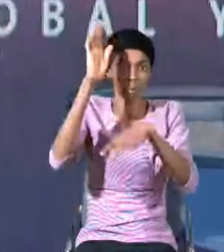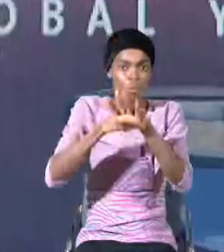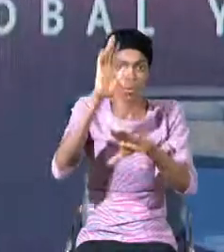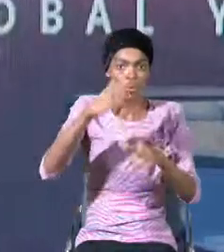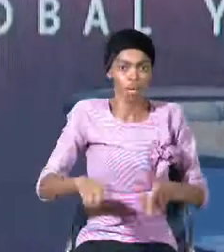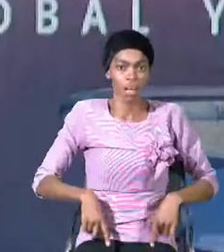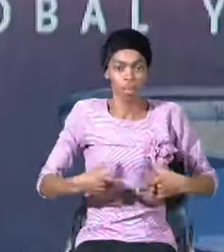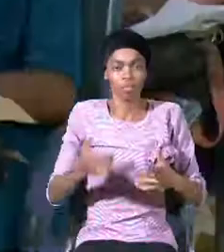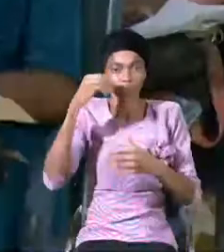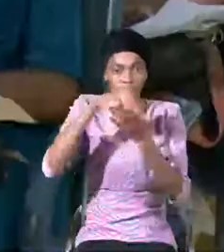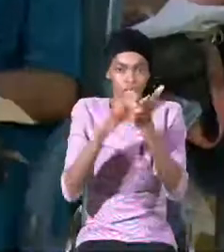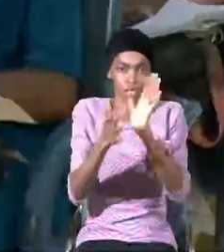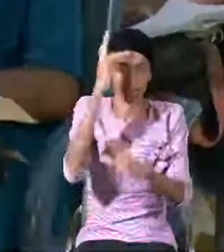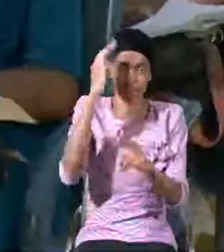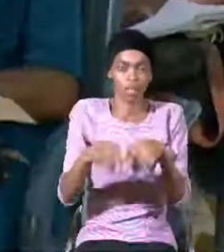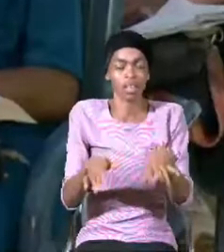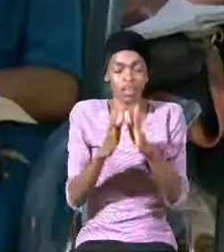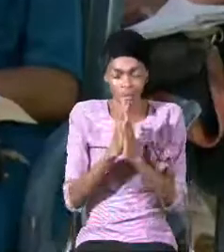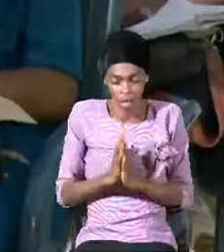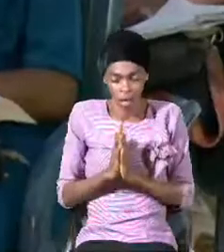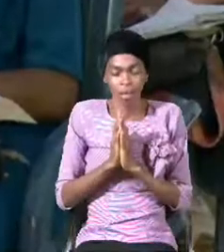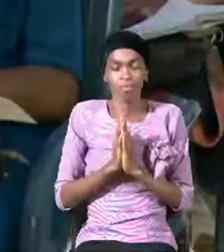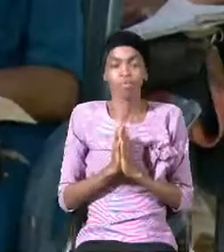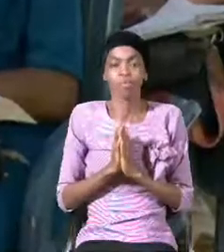ta vie au nom de Jésus.